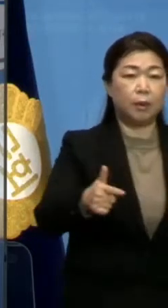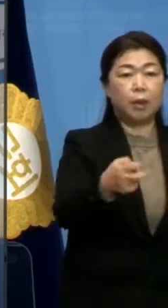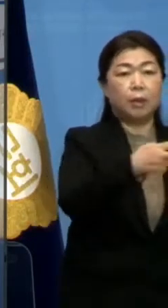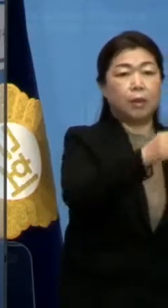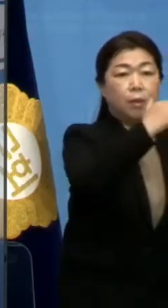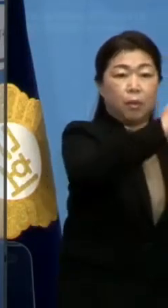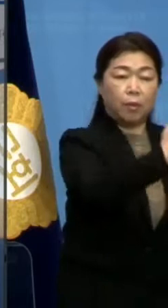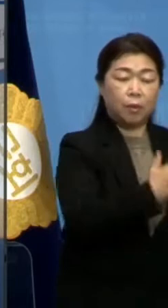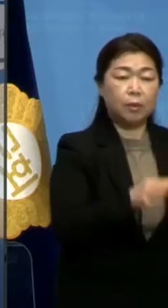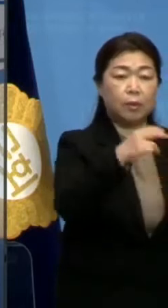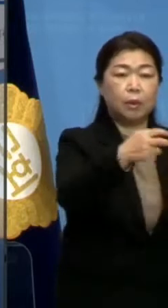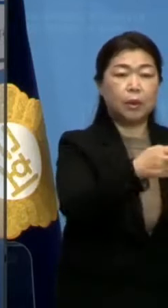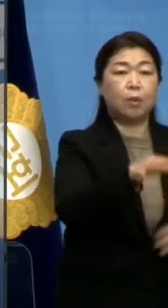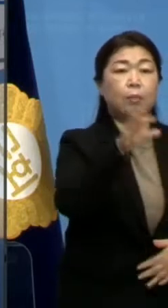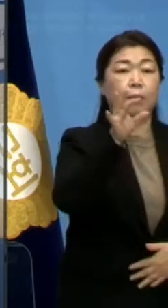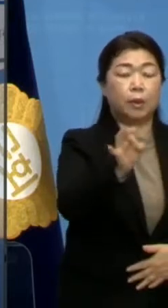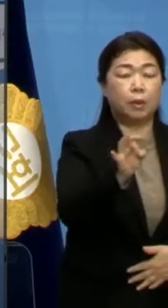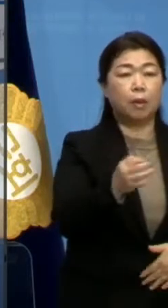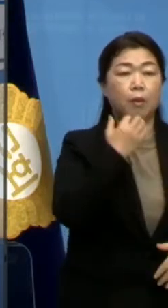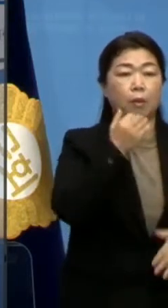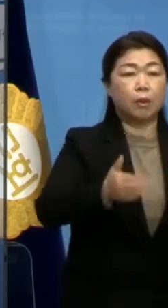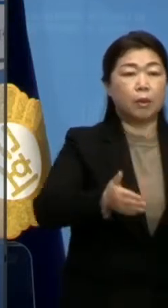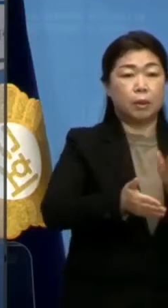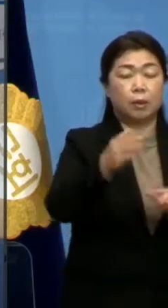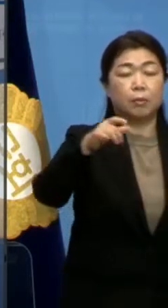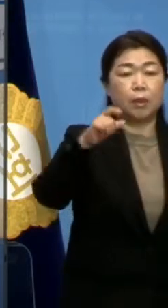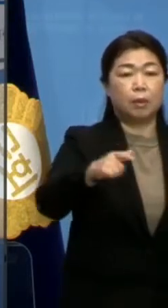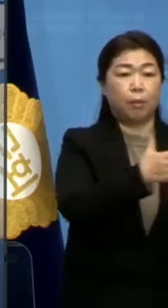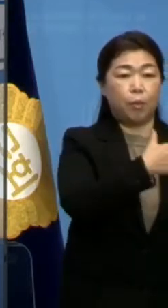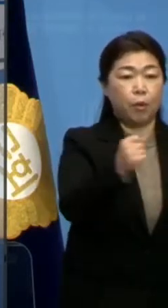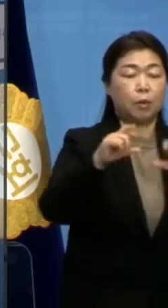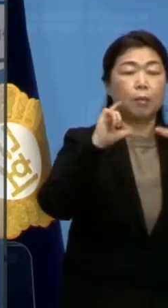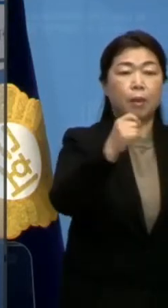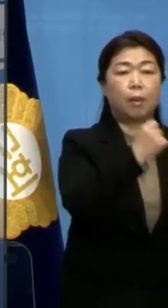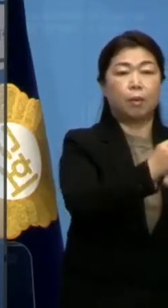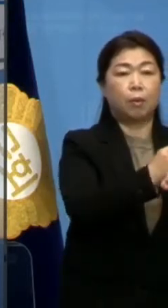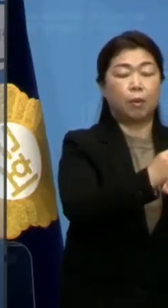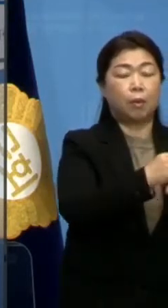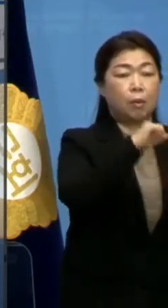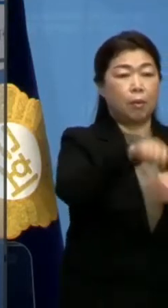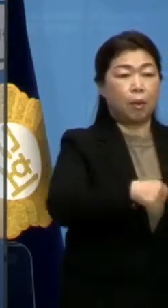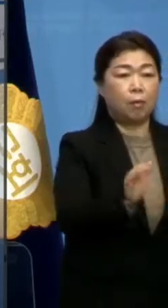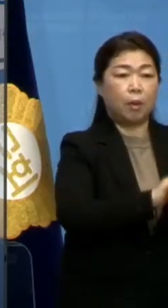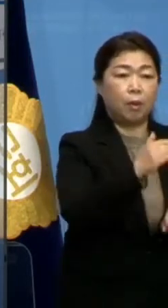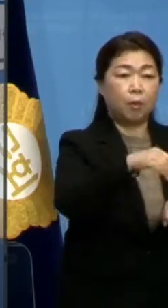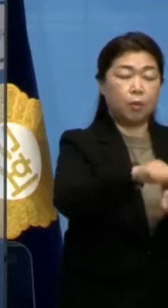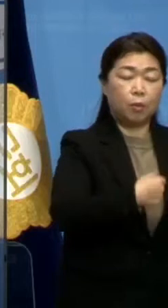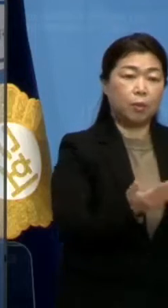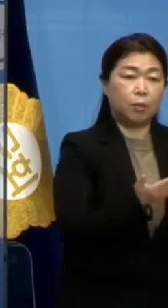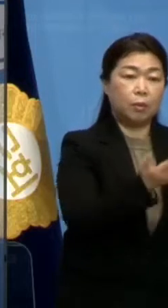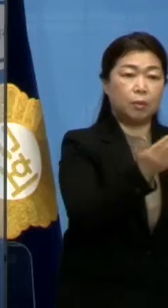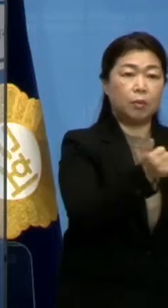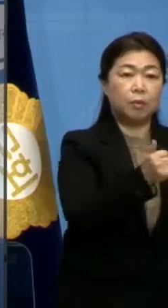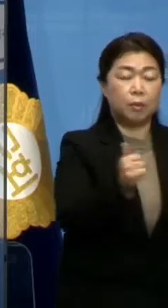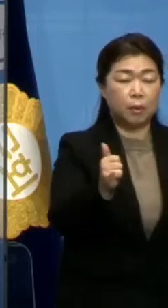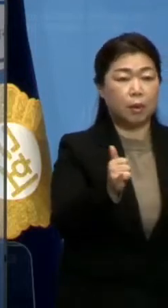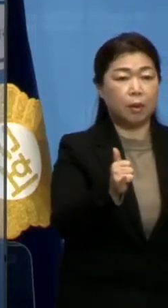진료비를 시 차원에서 표준화하고 반려동물 양육자가 진료비 정보를 사전에 볼 수 있도록